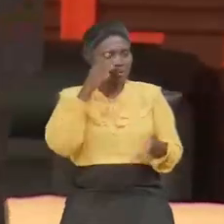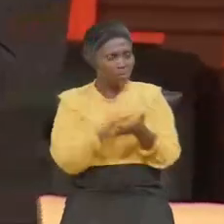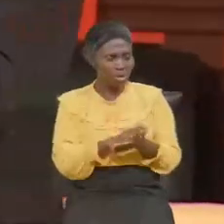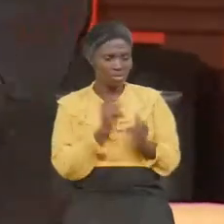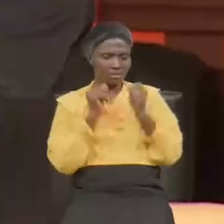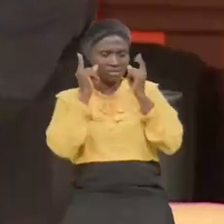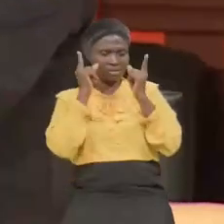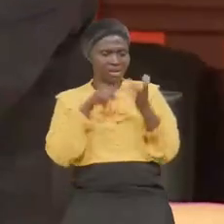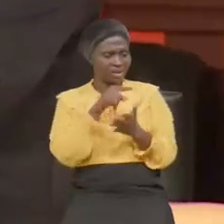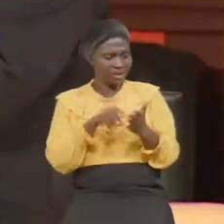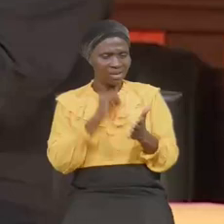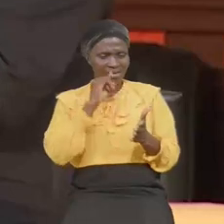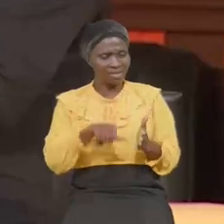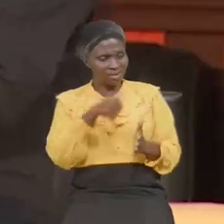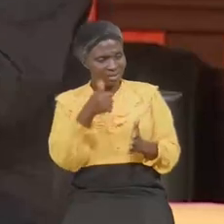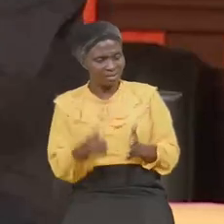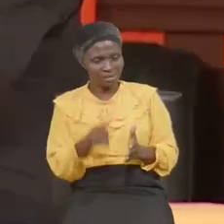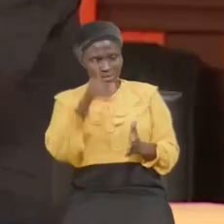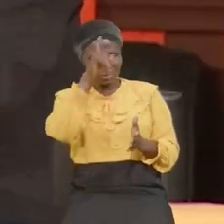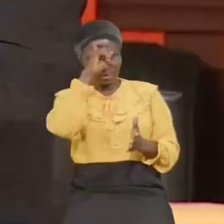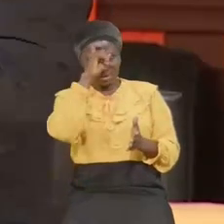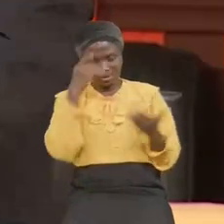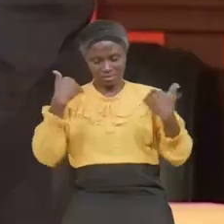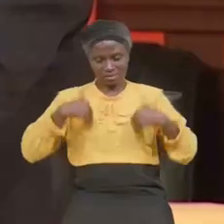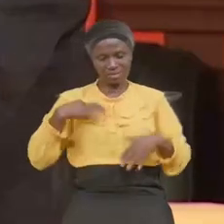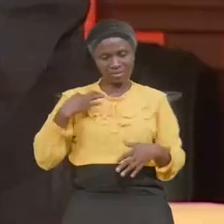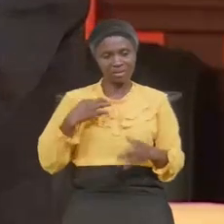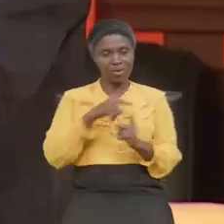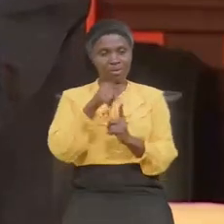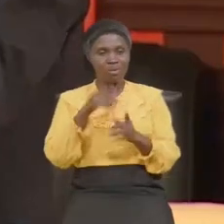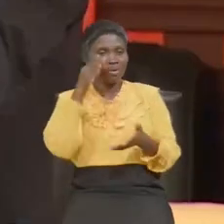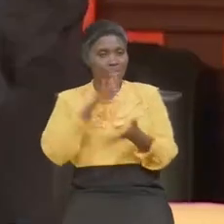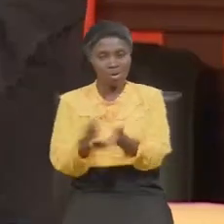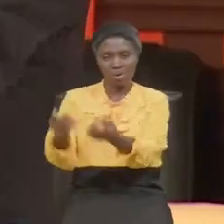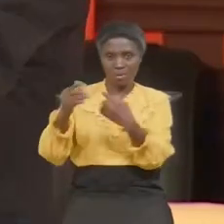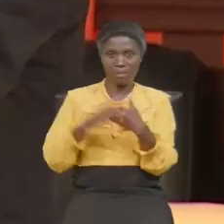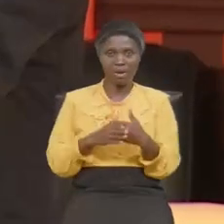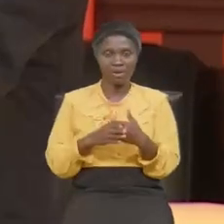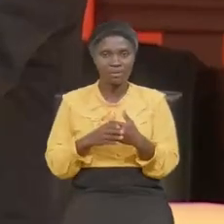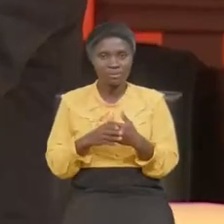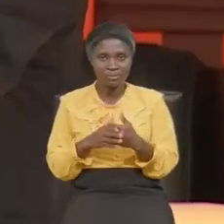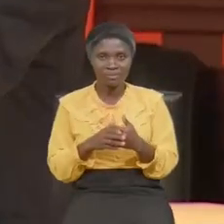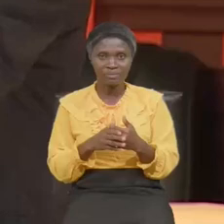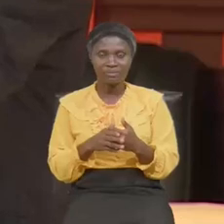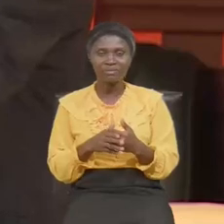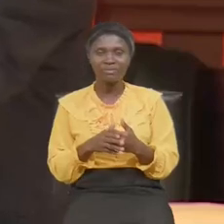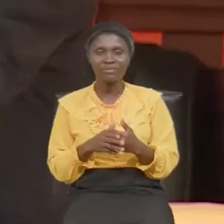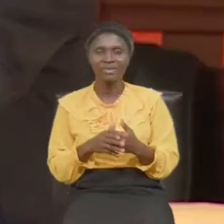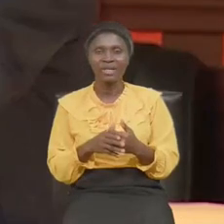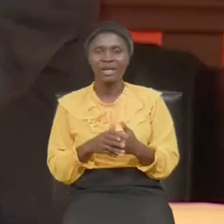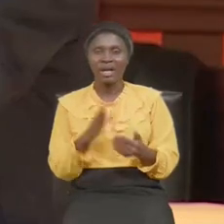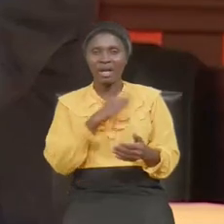c'est un autre vêtement d'Égypte. Et quand la femme est revenue, il dit, ma femme, j'ai vu quelque chose. Qu'est-ce que tu